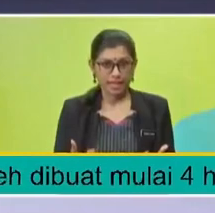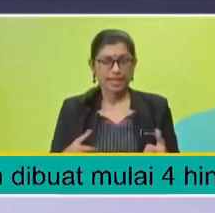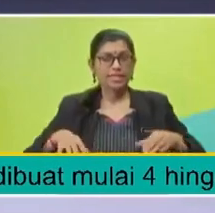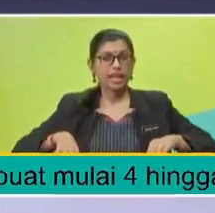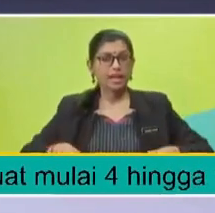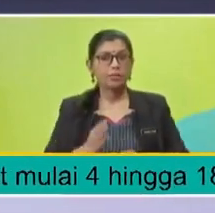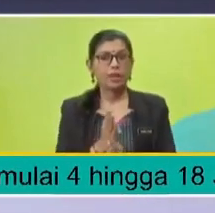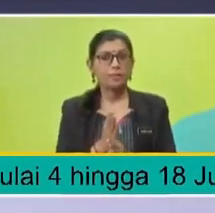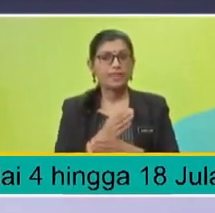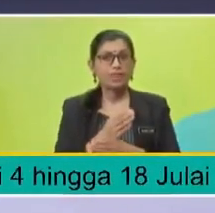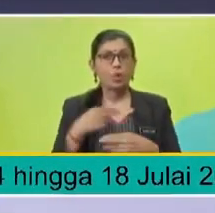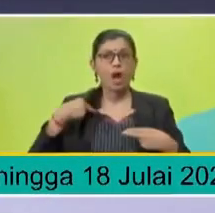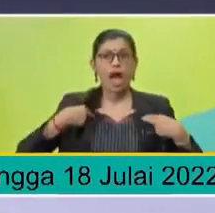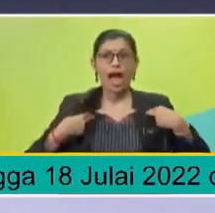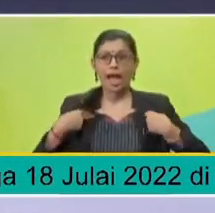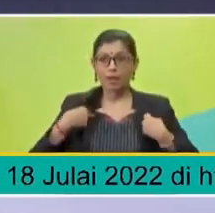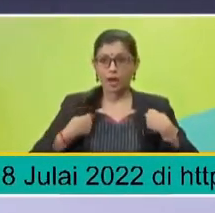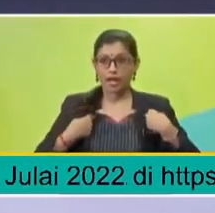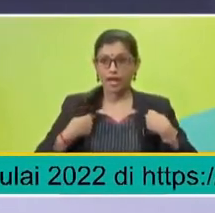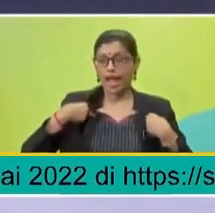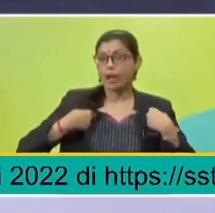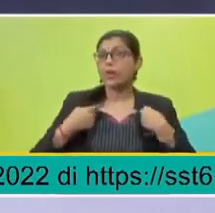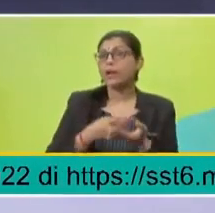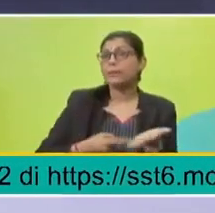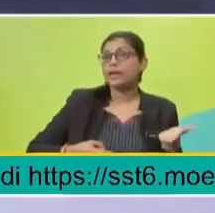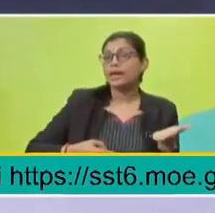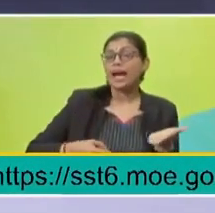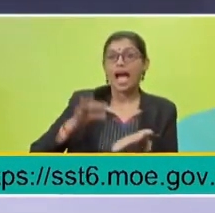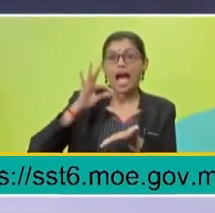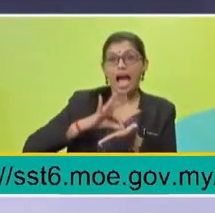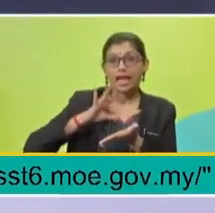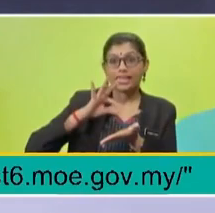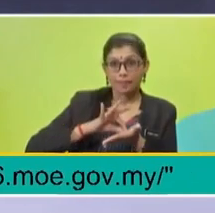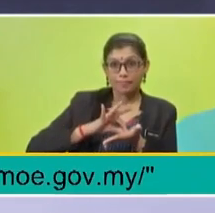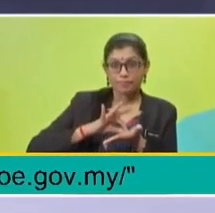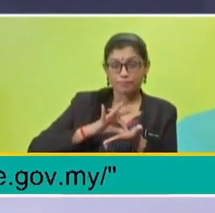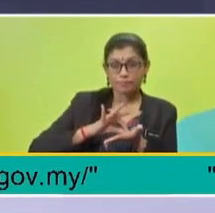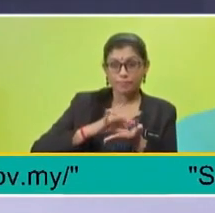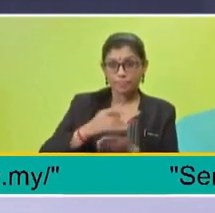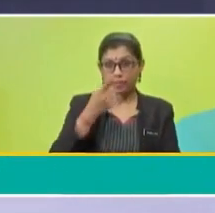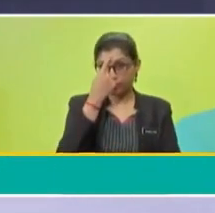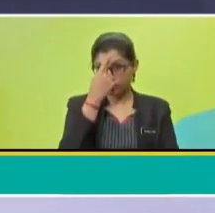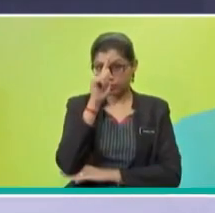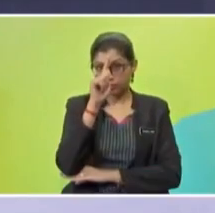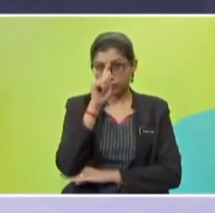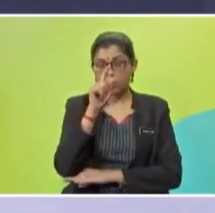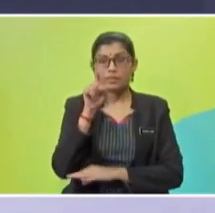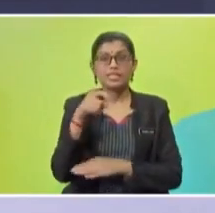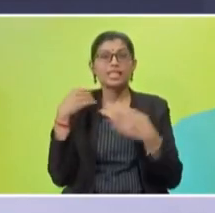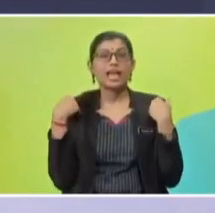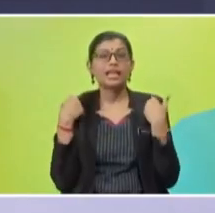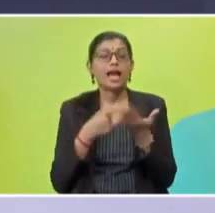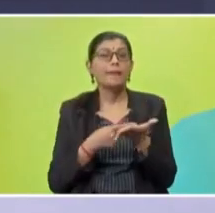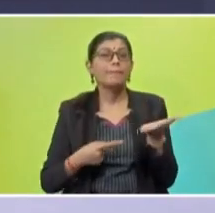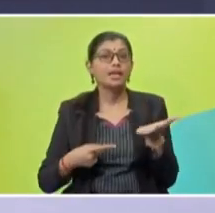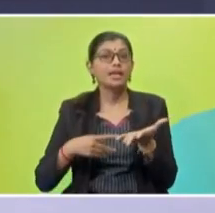highlight jika itu ayam Oke kita buat Pak untuk yang pertama cuci kennard Palestina Sisi dijuluki